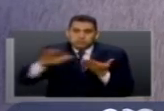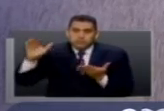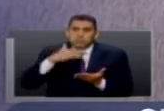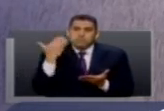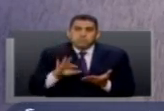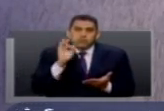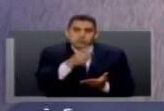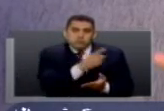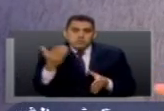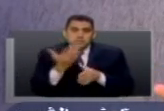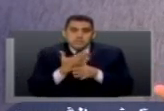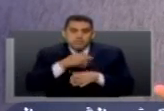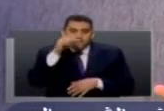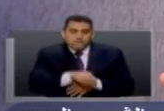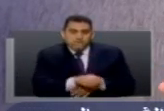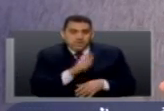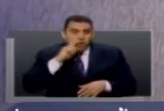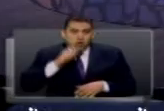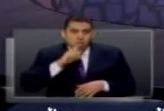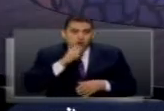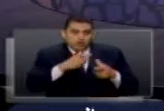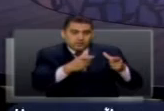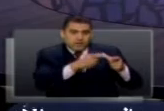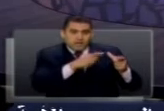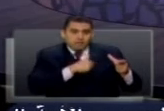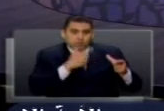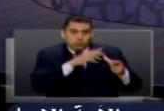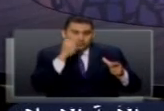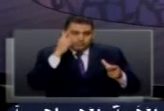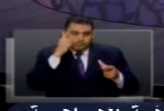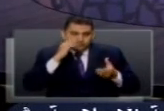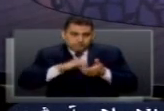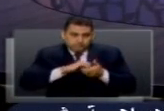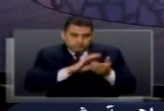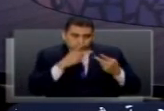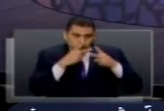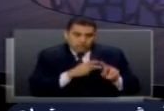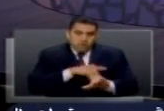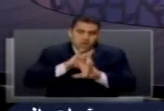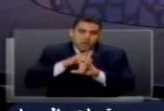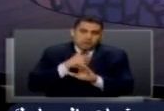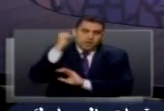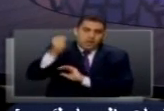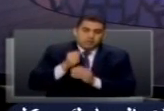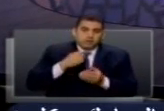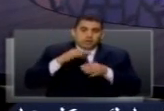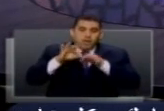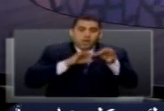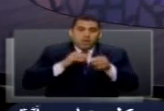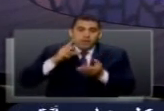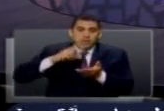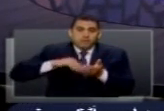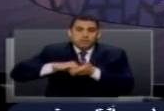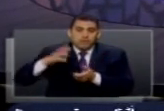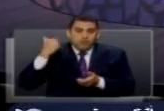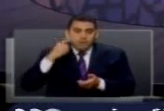ان مجموعه رجال هذه القبيله قرروا ان يخونوا فلما نصر الله سيدنا محمدا صلى